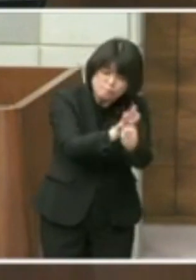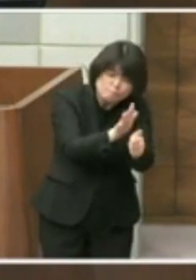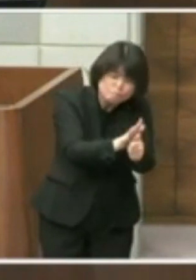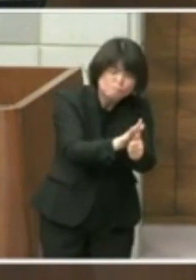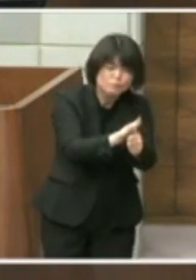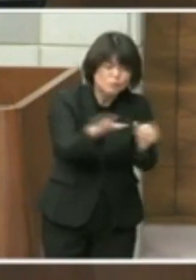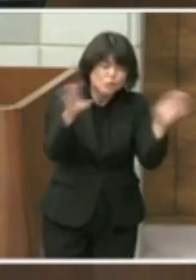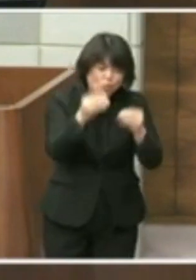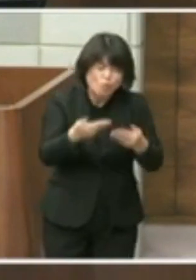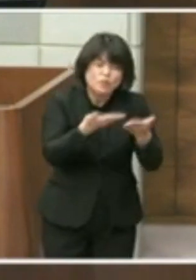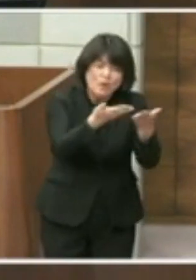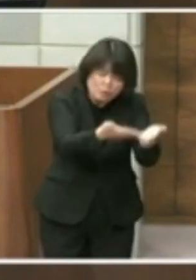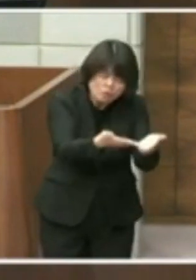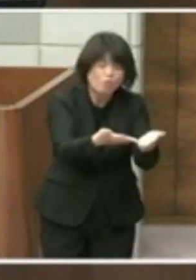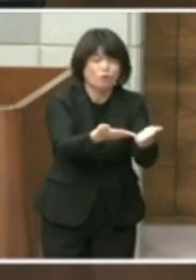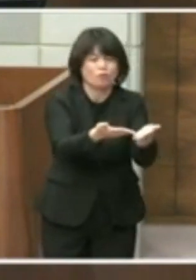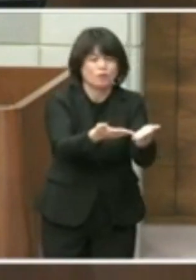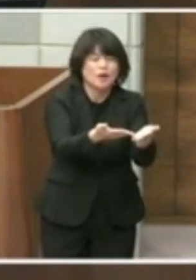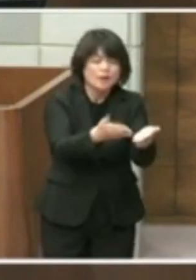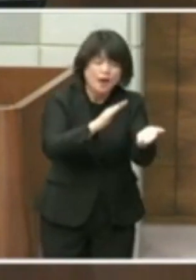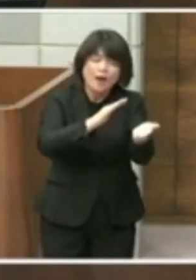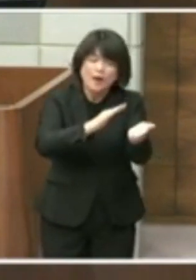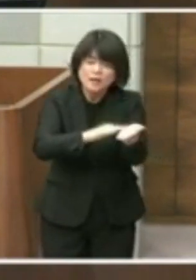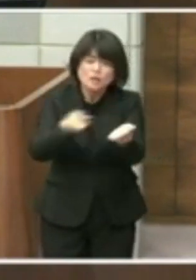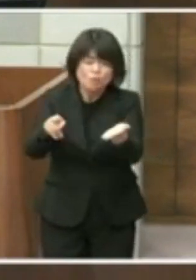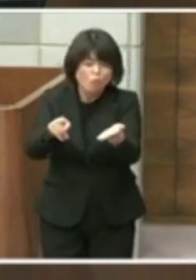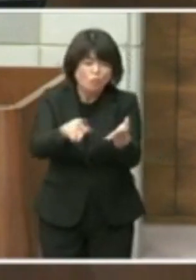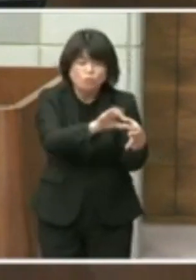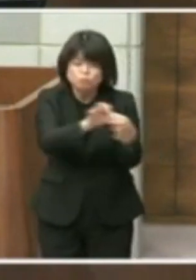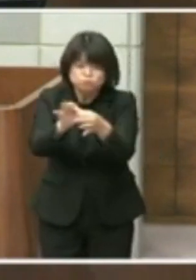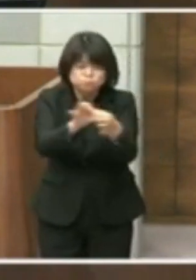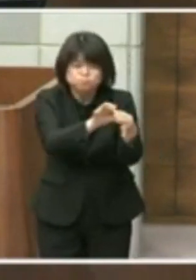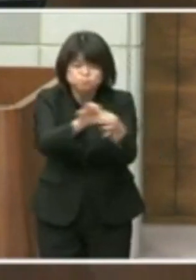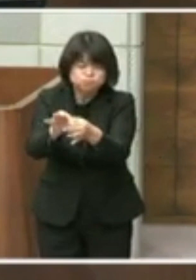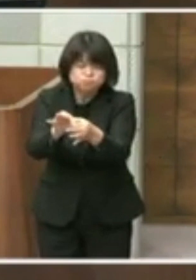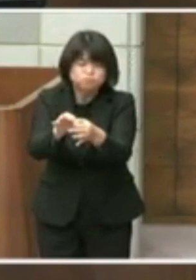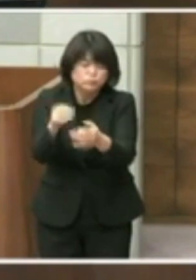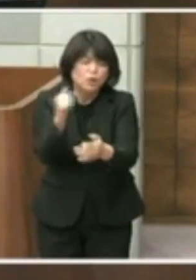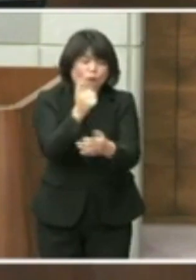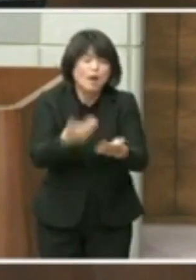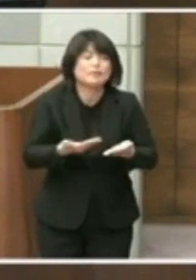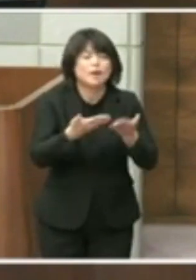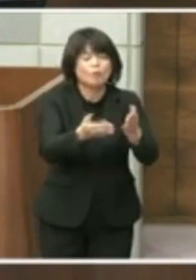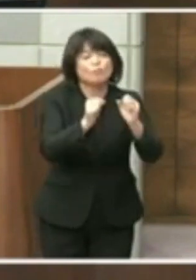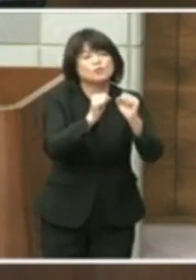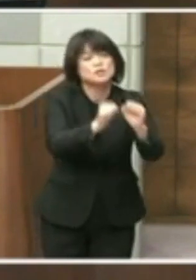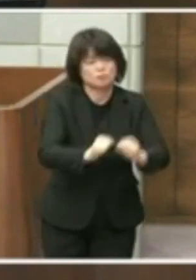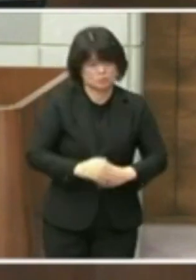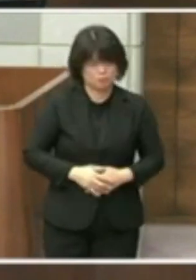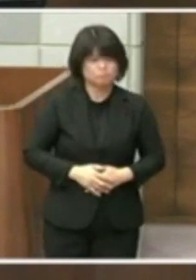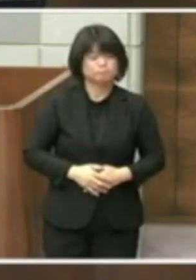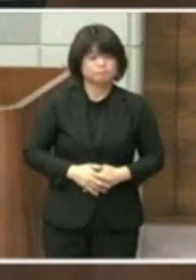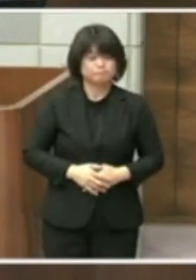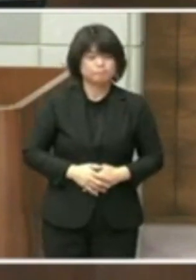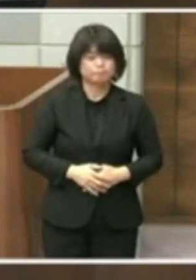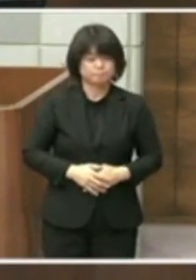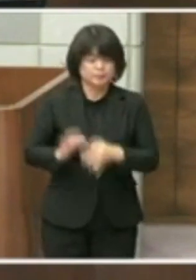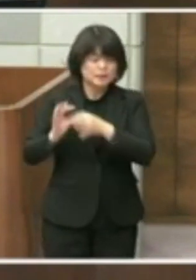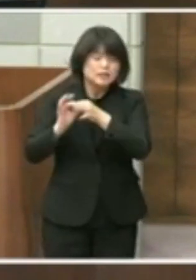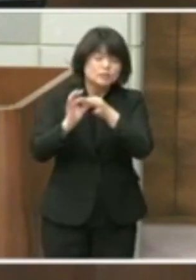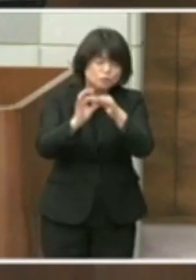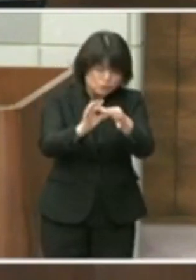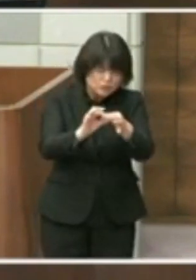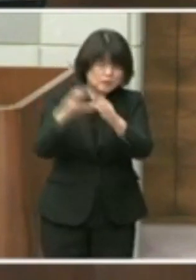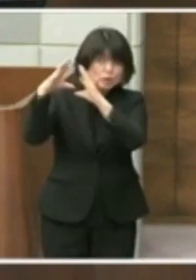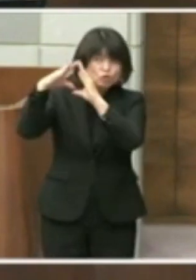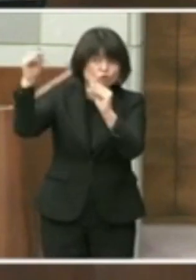提供のほか、医療機関のご案内等を行っているところでございます。引き続き、